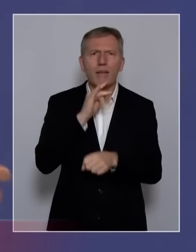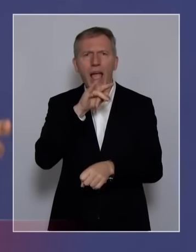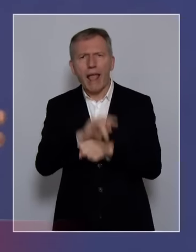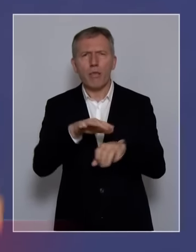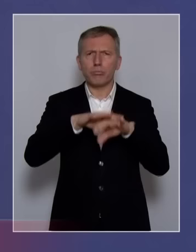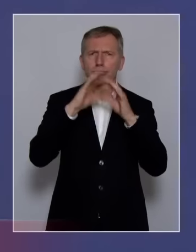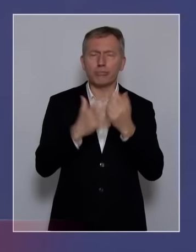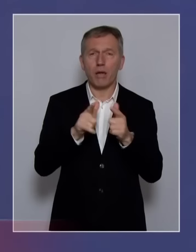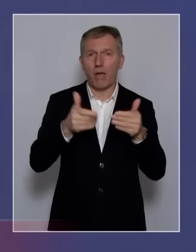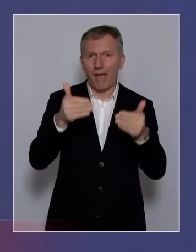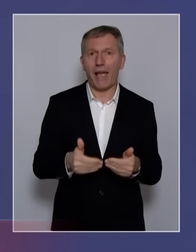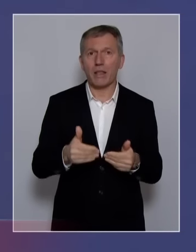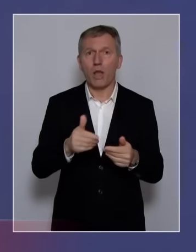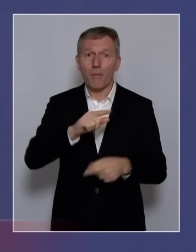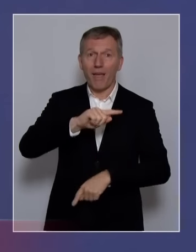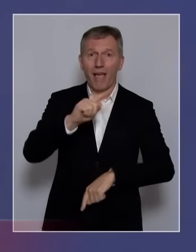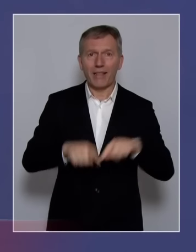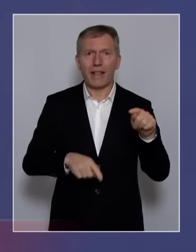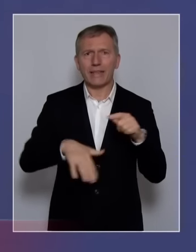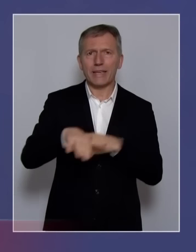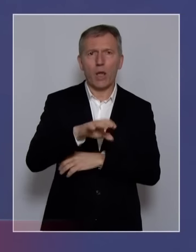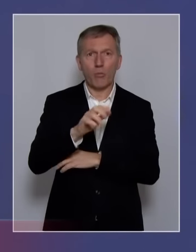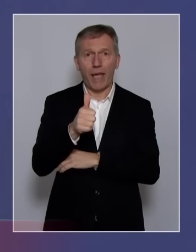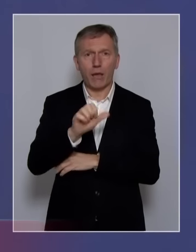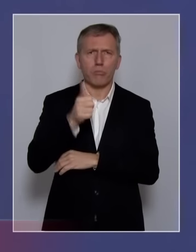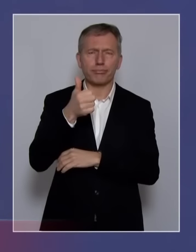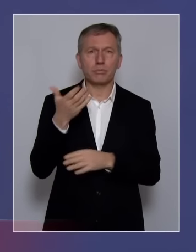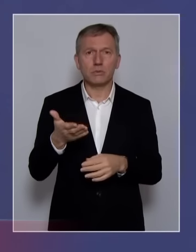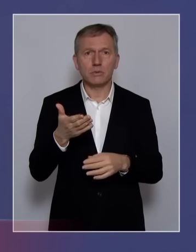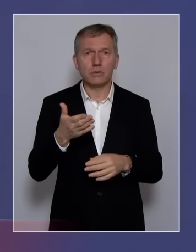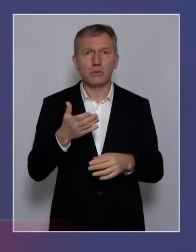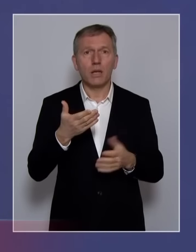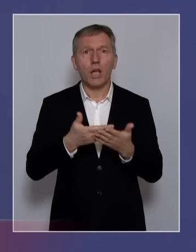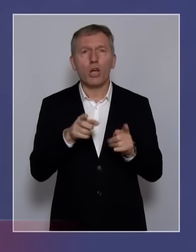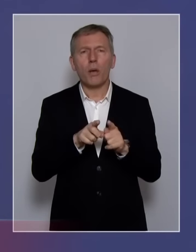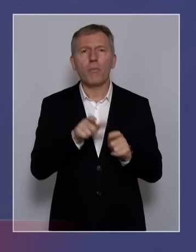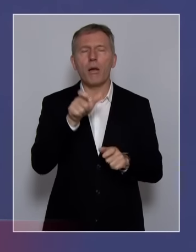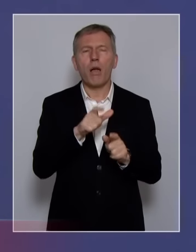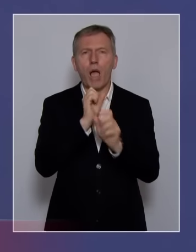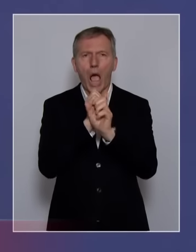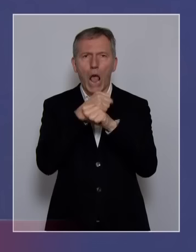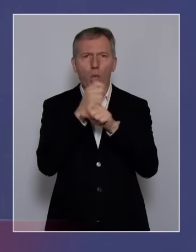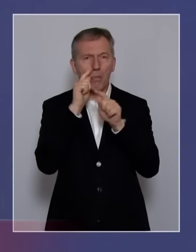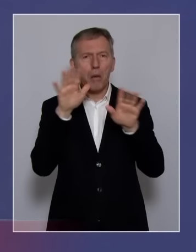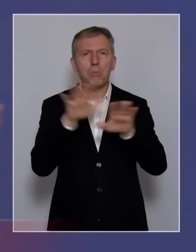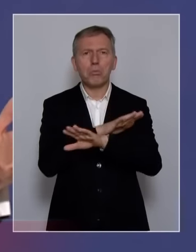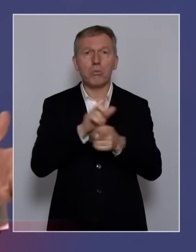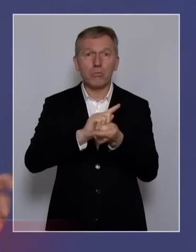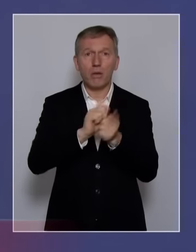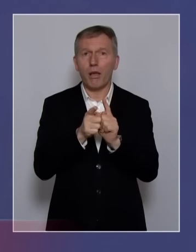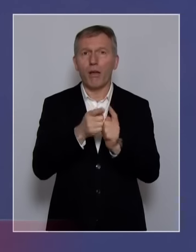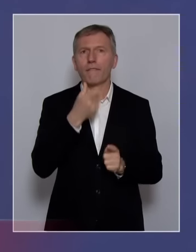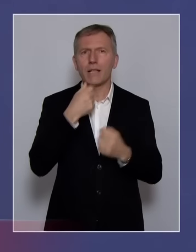avec la même force les interdire dans l'espace numérique où la présomption d'anonymat conduit à la